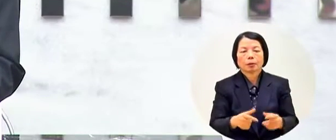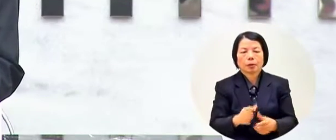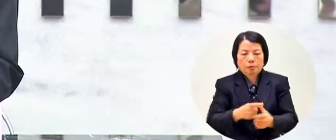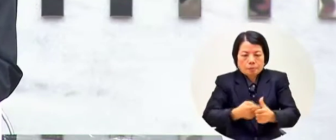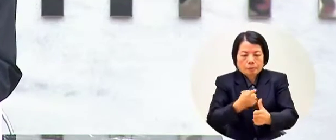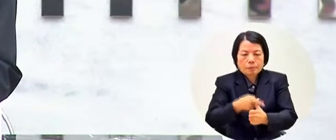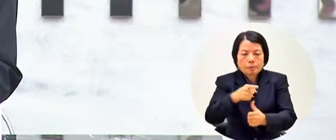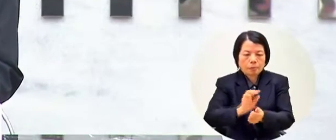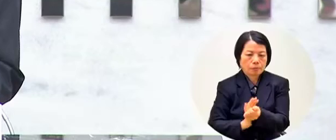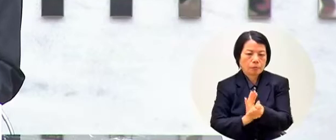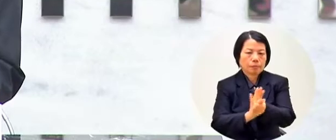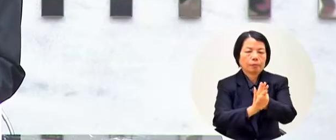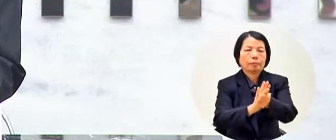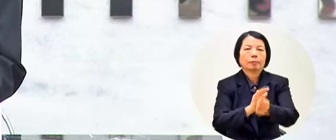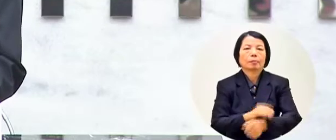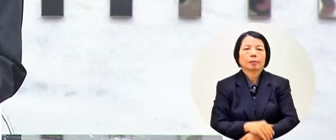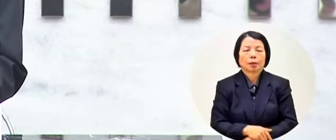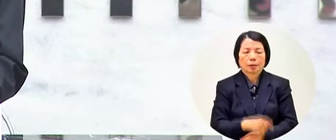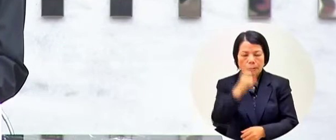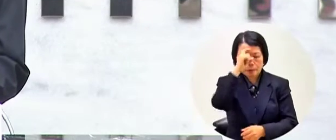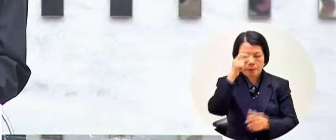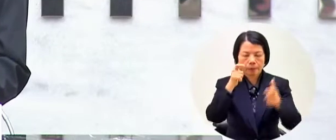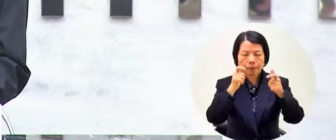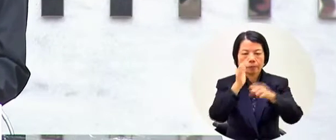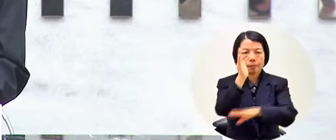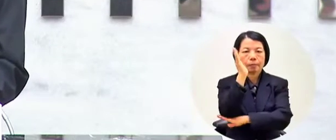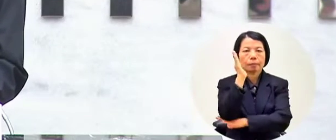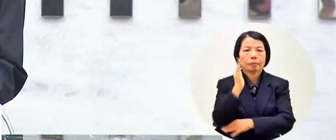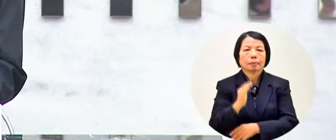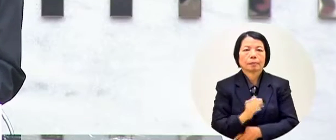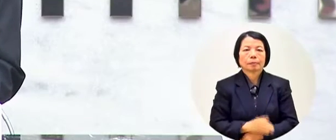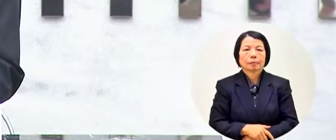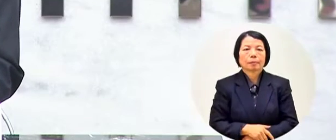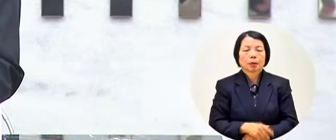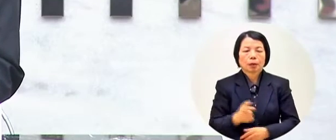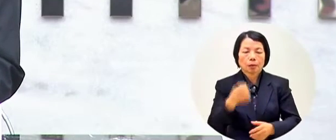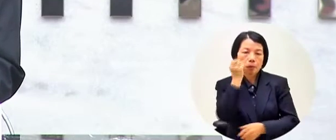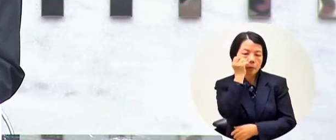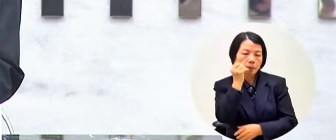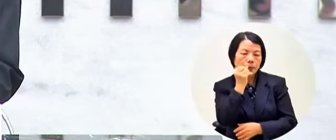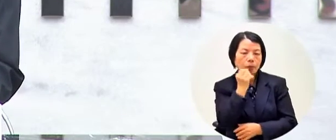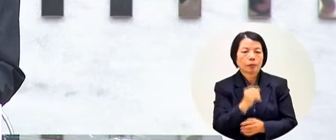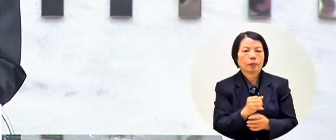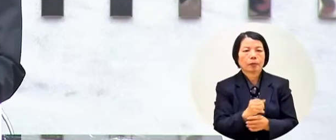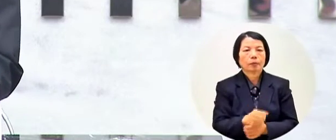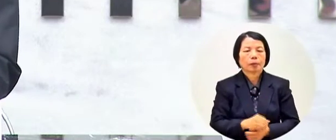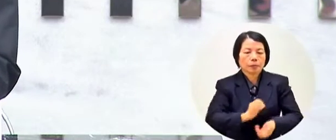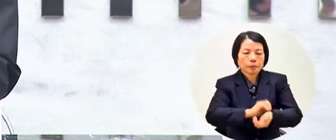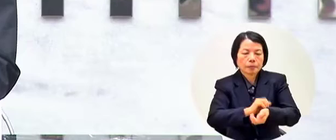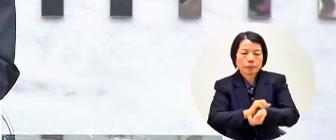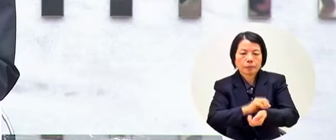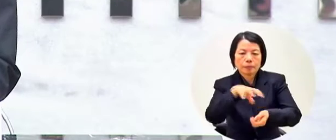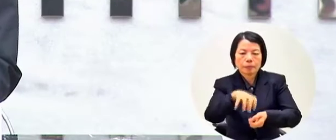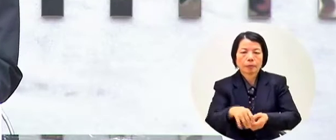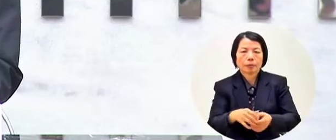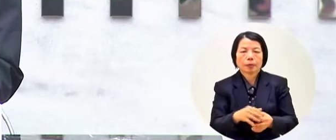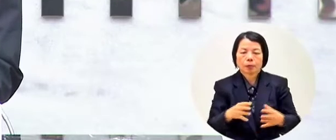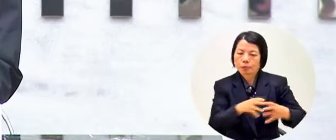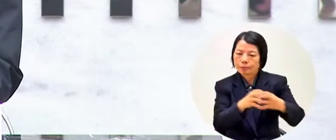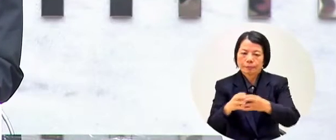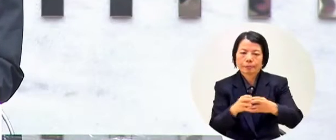动的项目，希望市政府、医界、观光旅游界集体进行有机的结